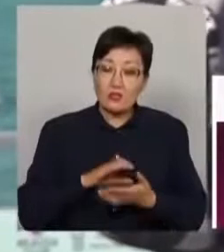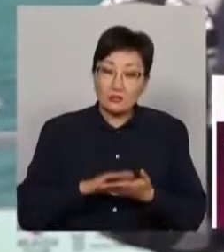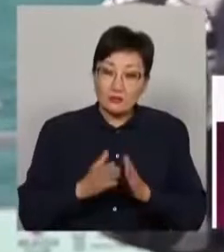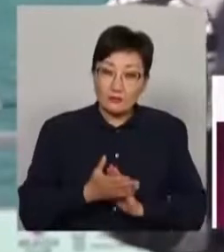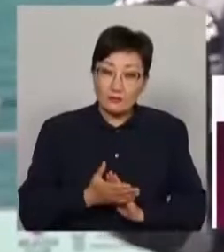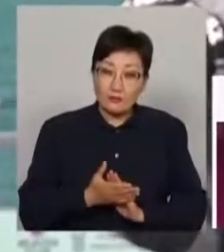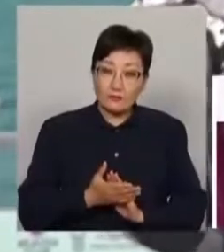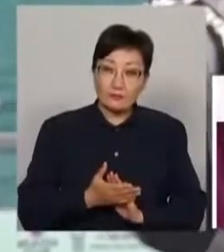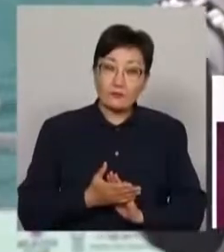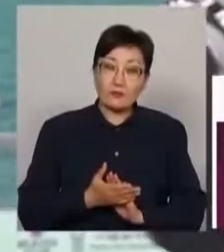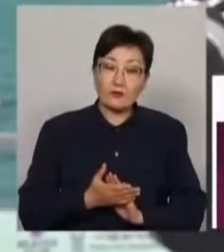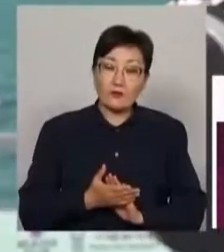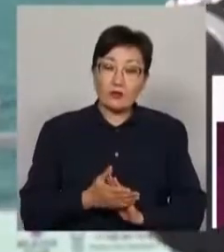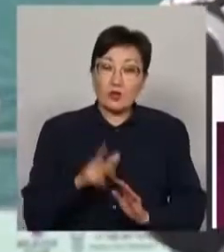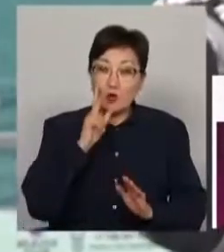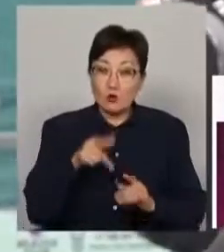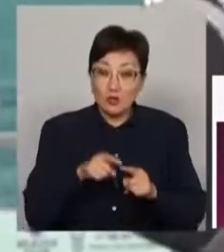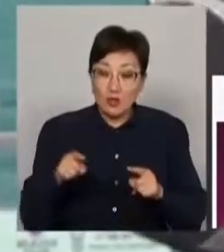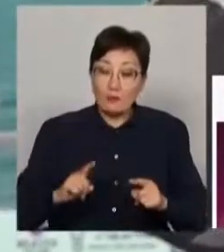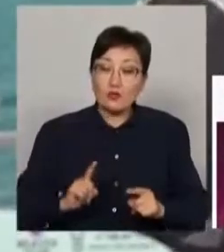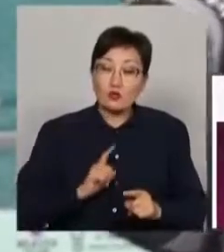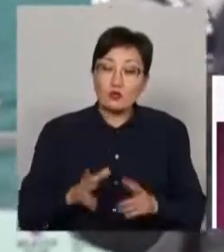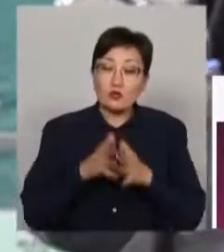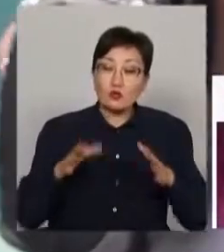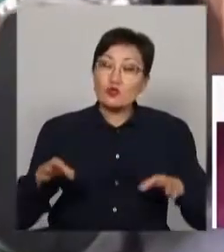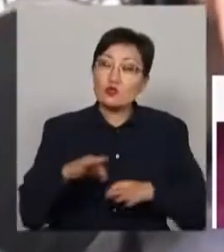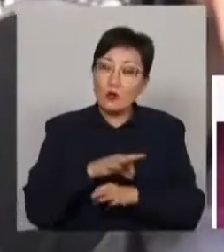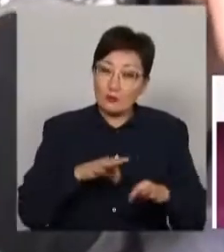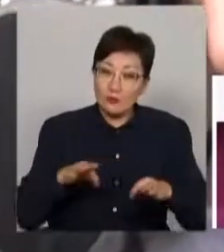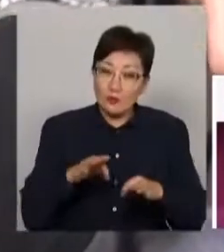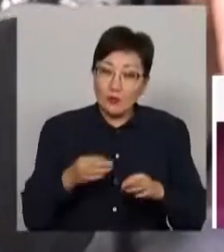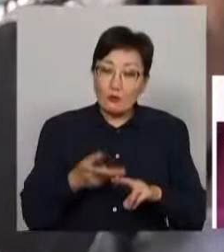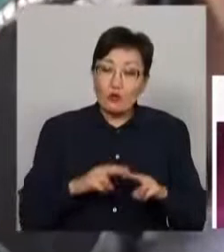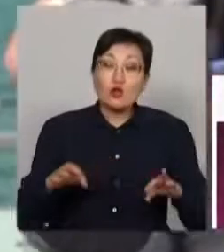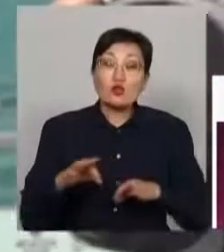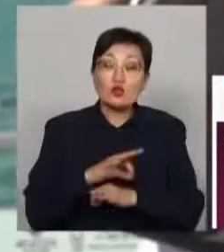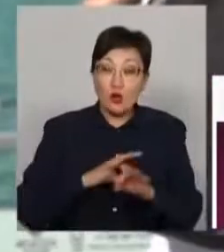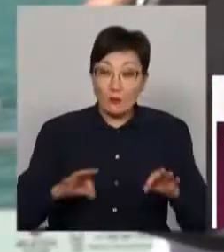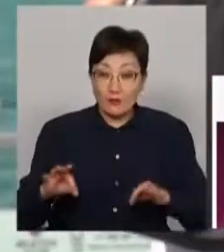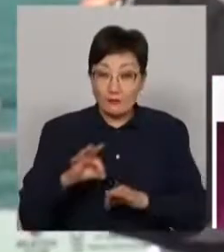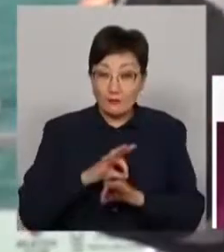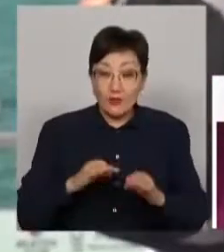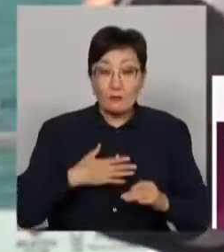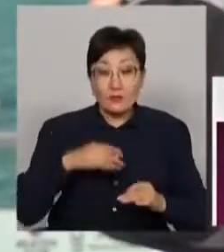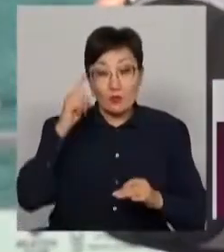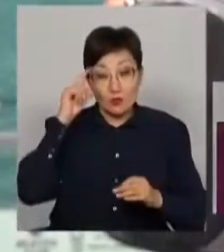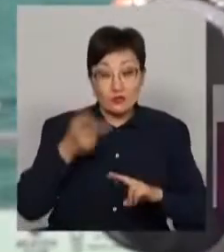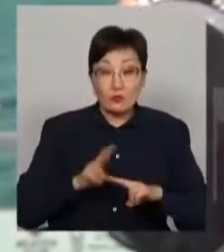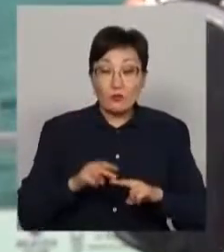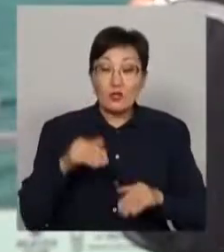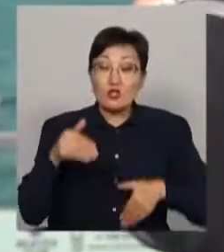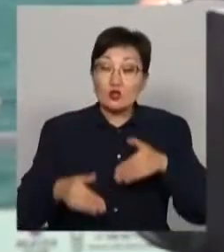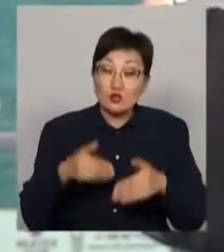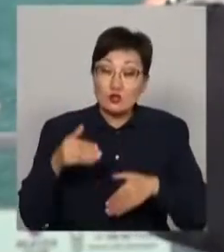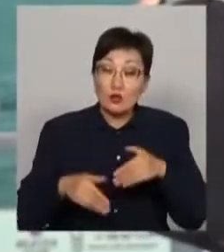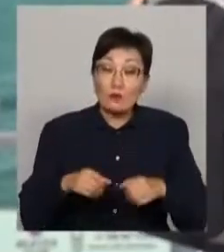сыймай отыр. Жылдан бері күткен үлкен жобамыз. Бұл жоба енді мен ойлаймын, осы жүзіп атқан